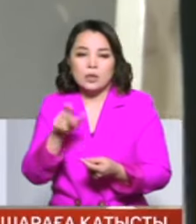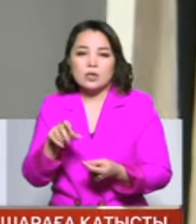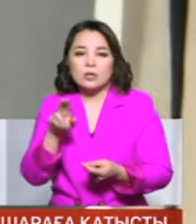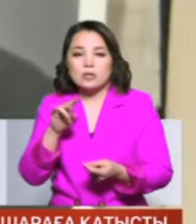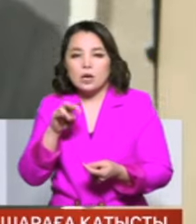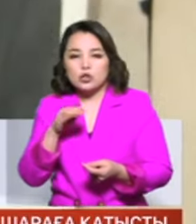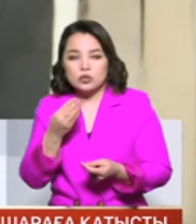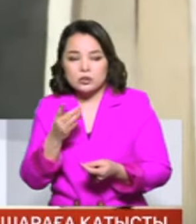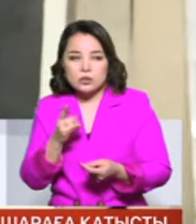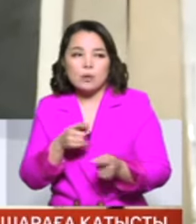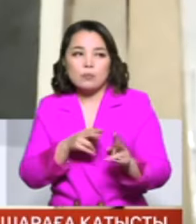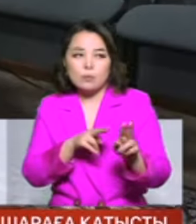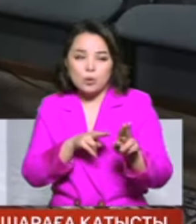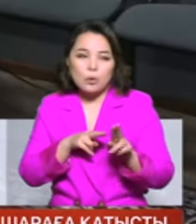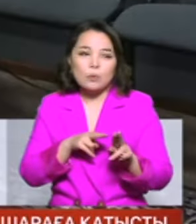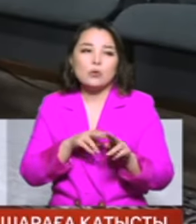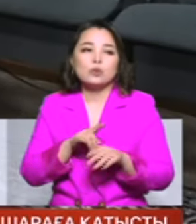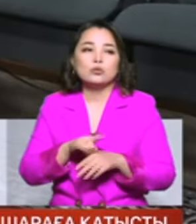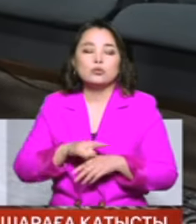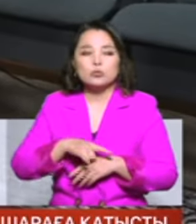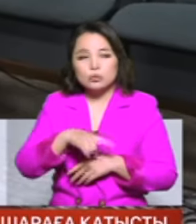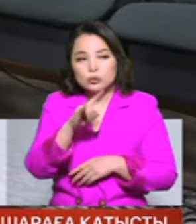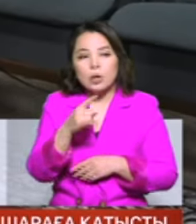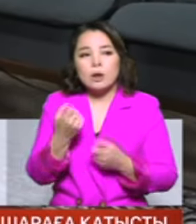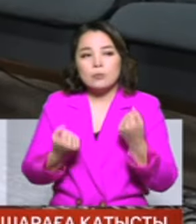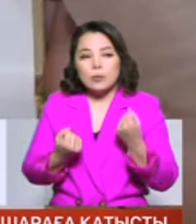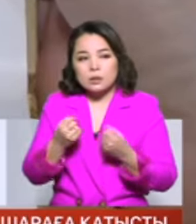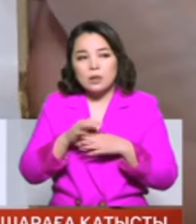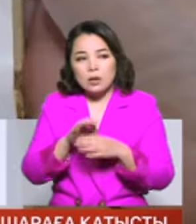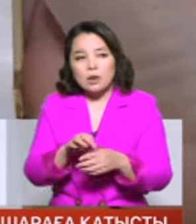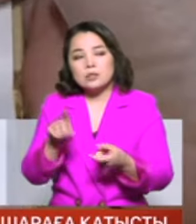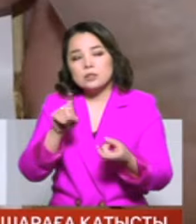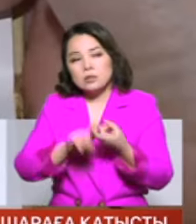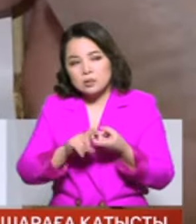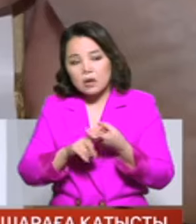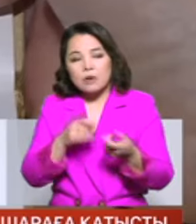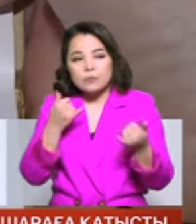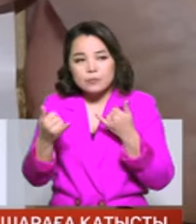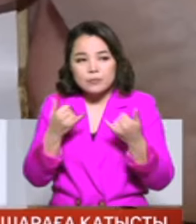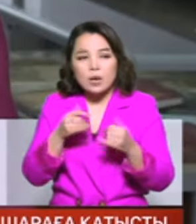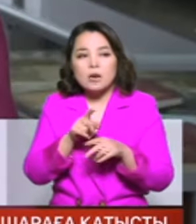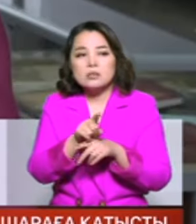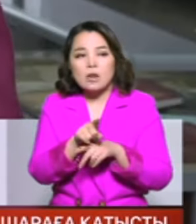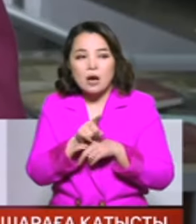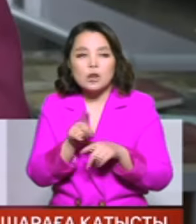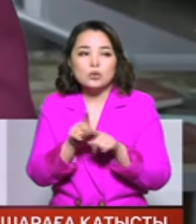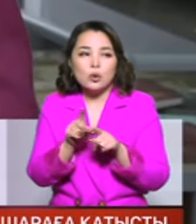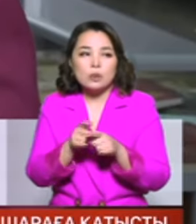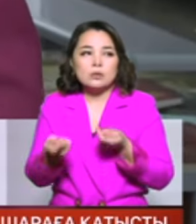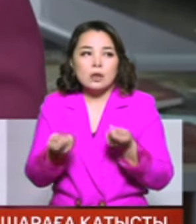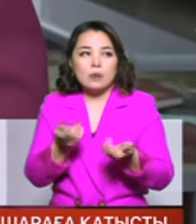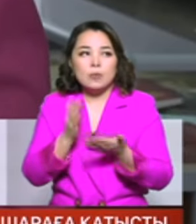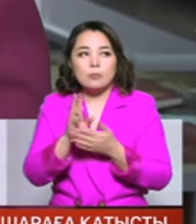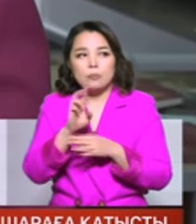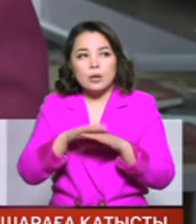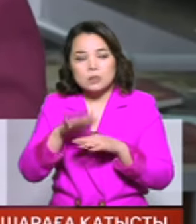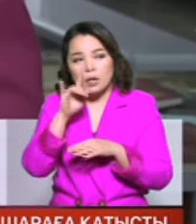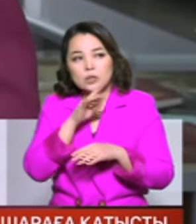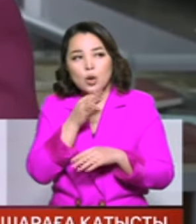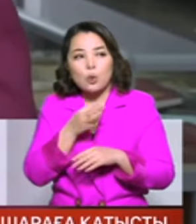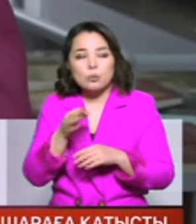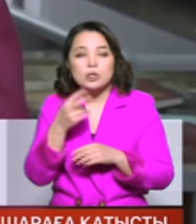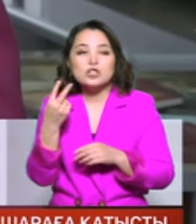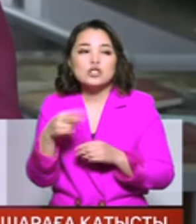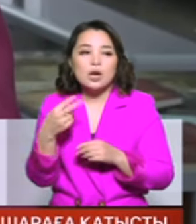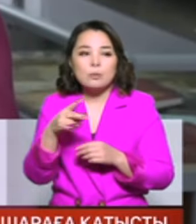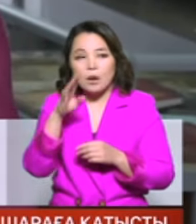десантшы, пулеметші, ұшқыш, мерген, байланысшы, тіпті танкі тізгіндеген де бар. Батыс Қазақстан облысының